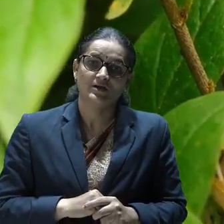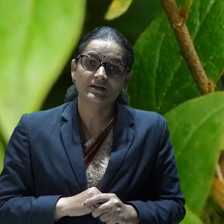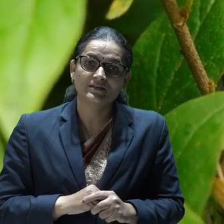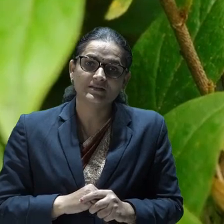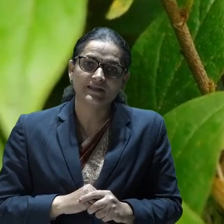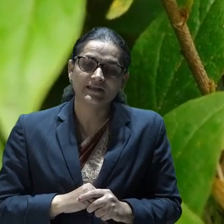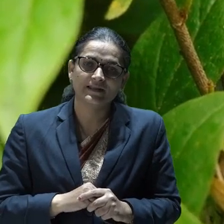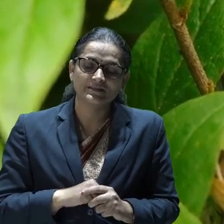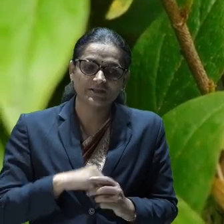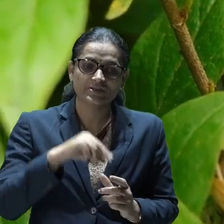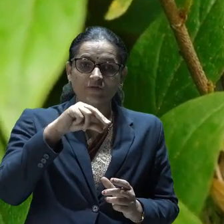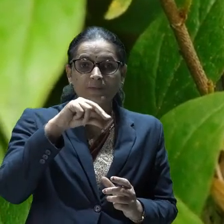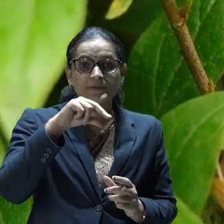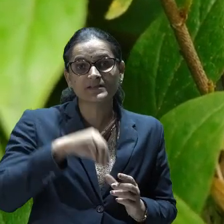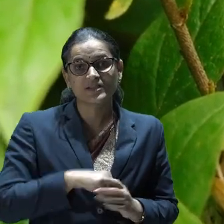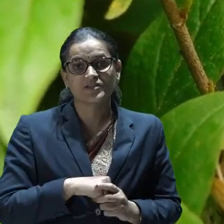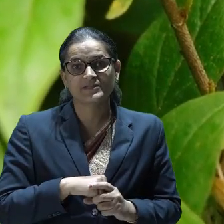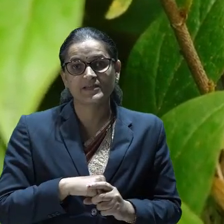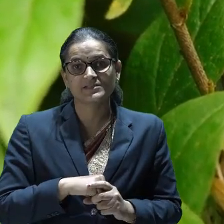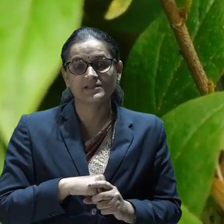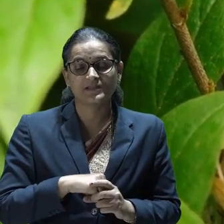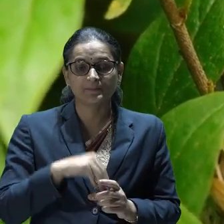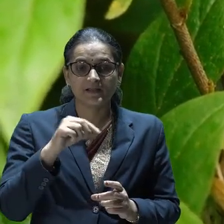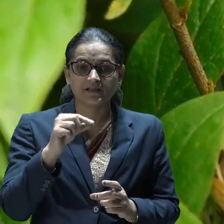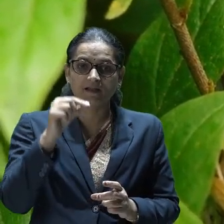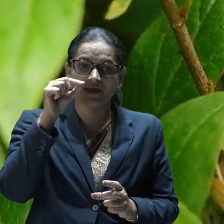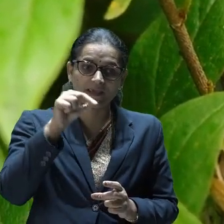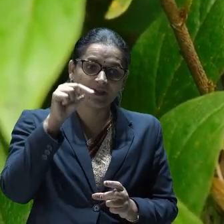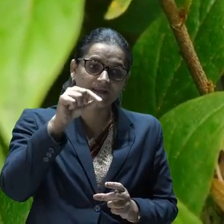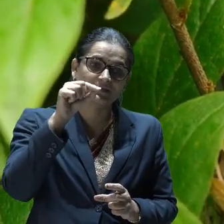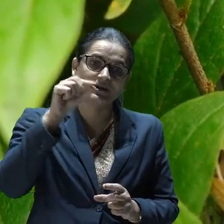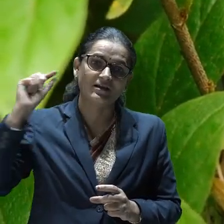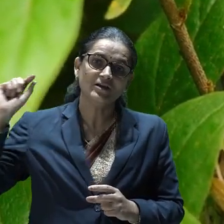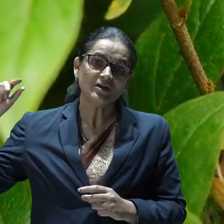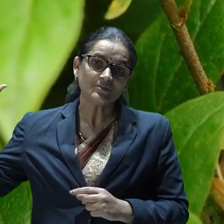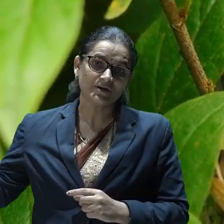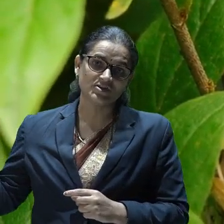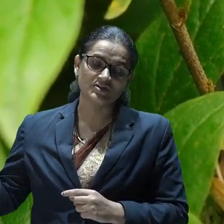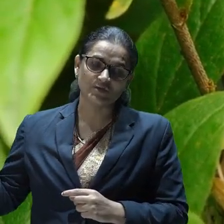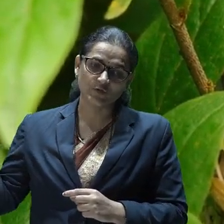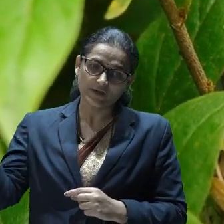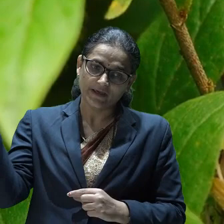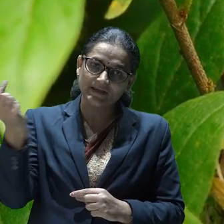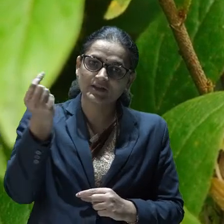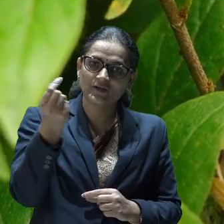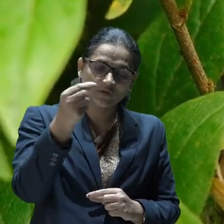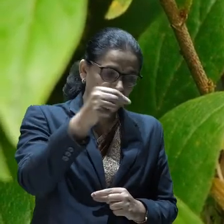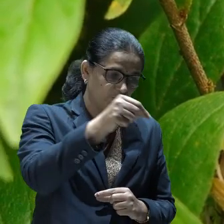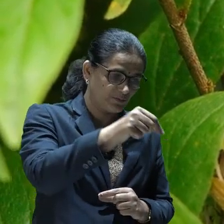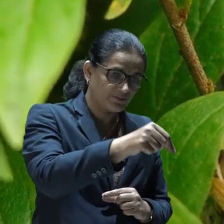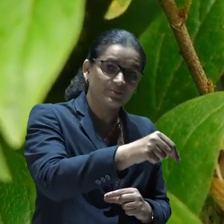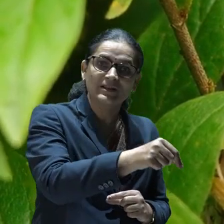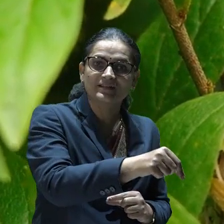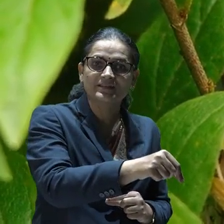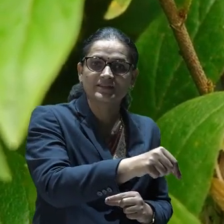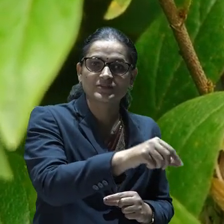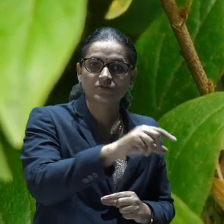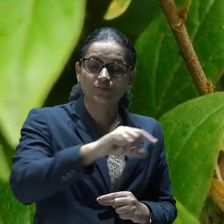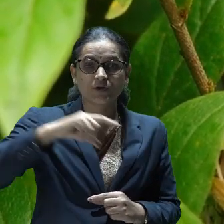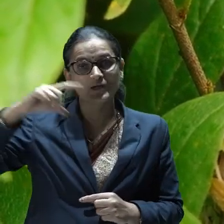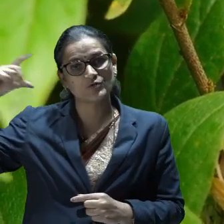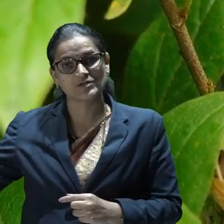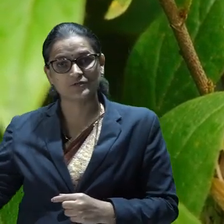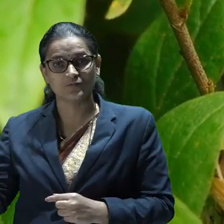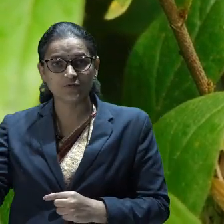करतो. घरटं तयार केल्यानंतर जेव्हा पिलं त्याच्यामध्ये असतात त्या पिलांना एक एक दाणा पक्षी जातो, एक दाणा घेऊन येऊन पिलांना देत